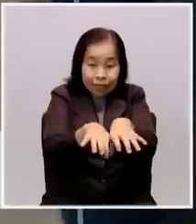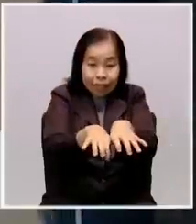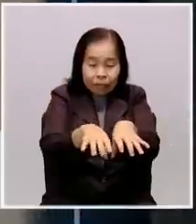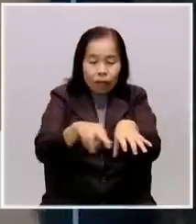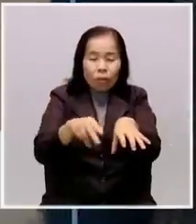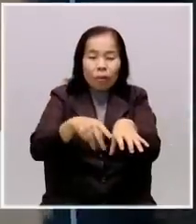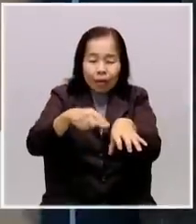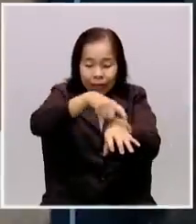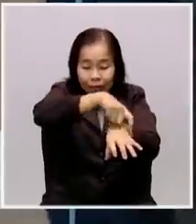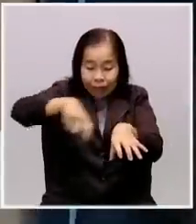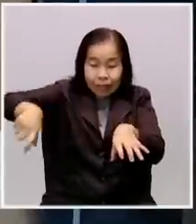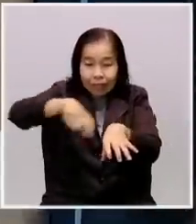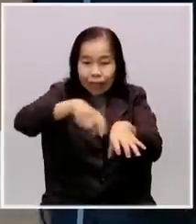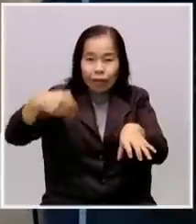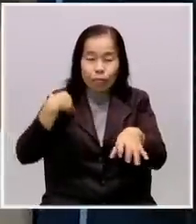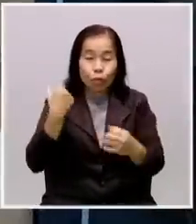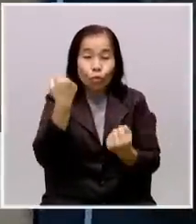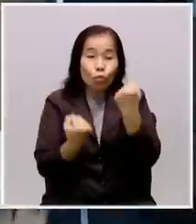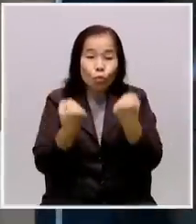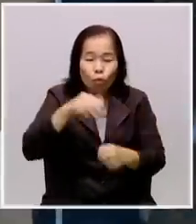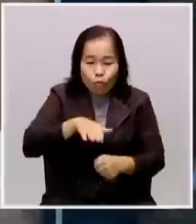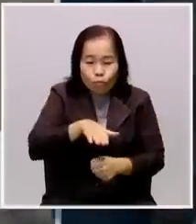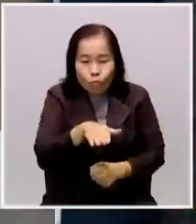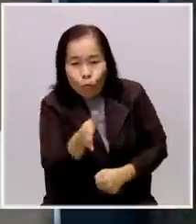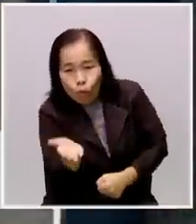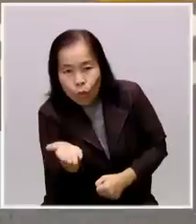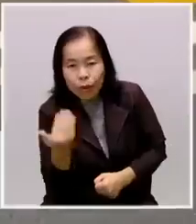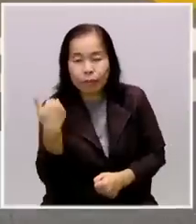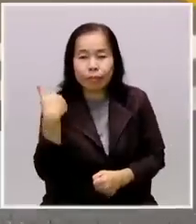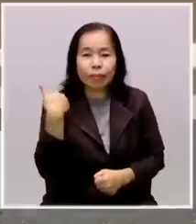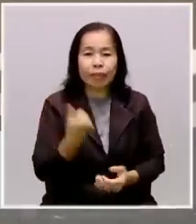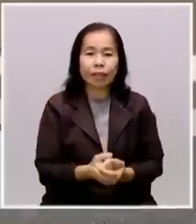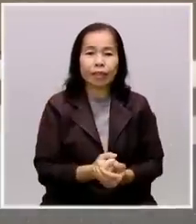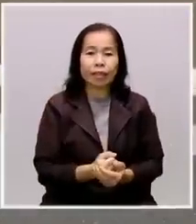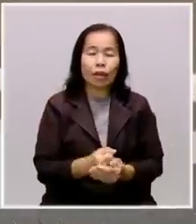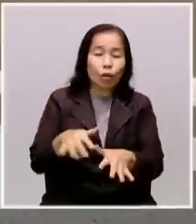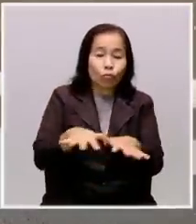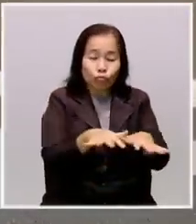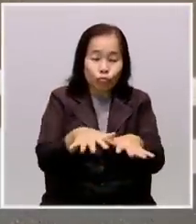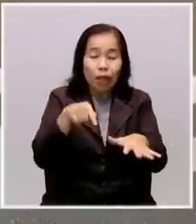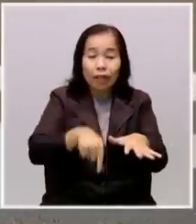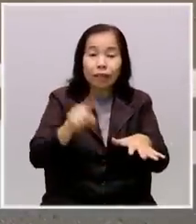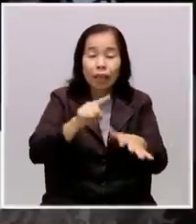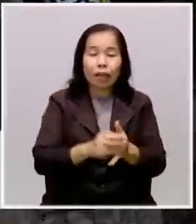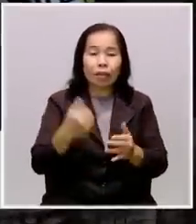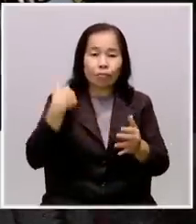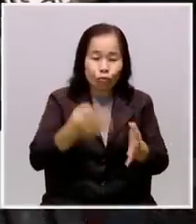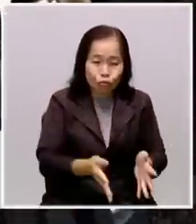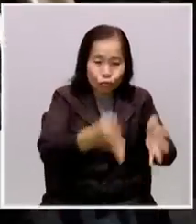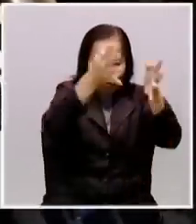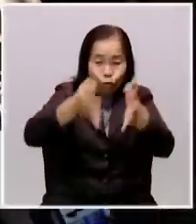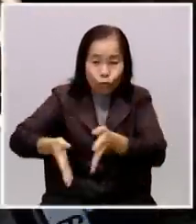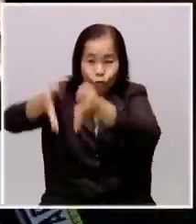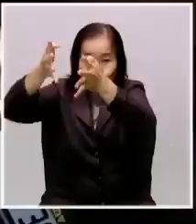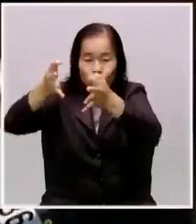นี้เลยจะเห็นด้วยนะคะว่ามีรถคันนึงพลิกคว่ำอยู่ข้างถนนด้วยแผ่นดินไหวครั้งนี้ค่ะทำให้อาคารหลายพัน